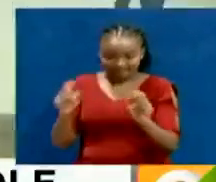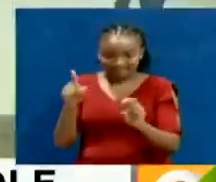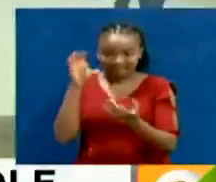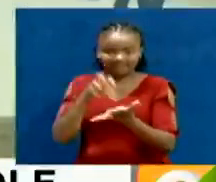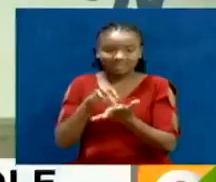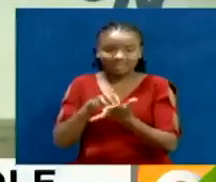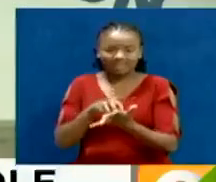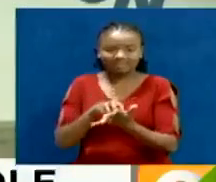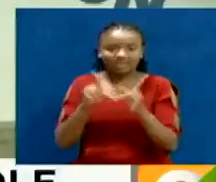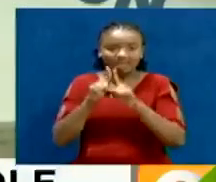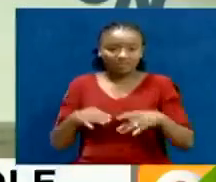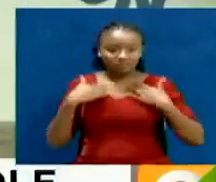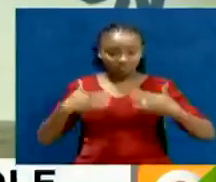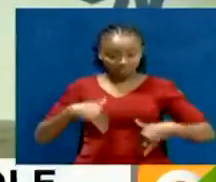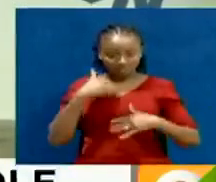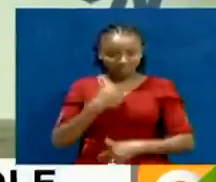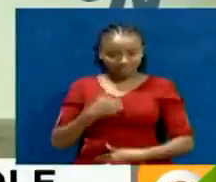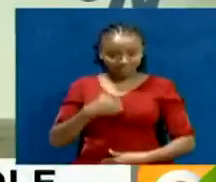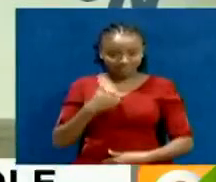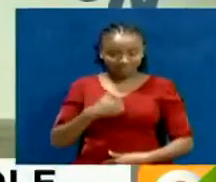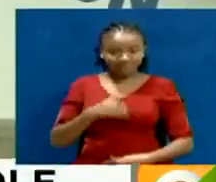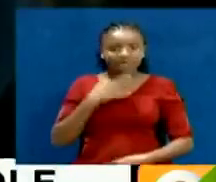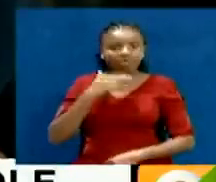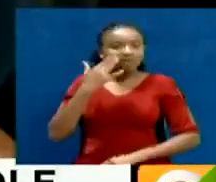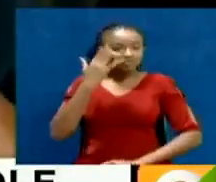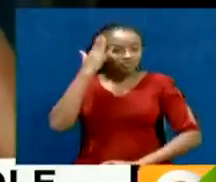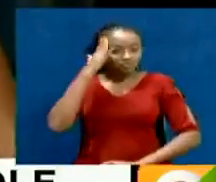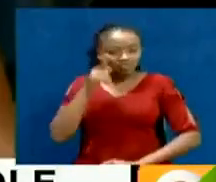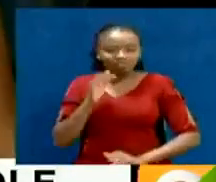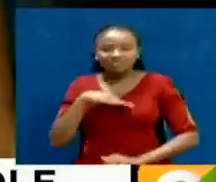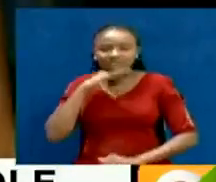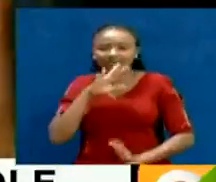hicho, huku upasuaji wa maiti kubaini kilichosababisha kifo chake